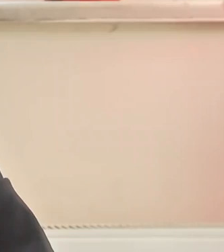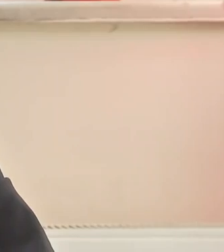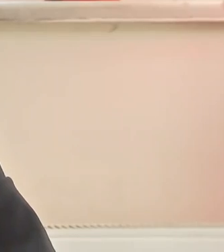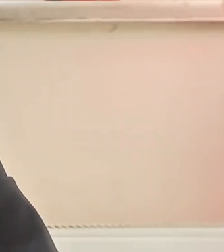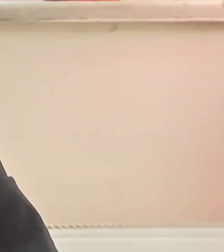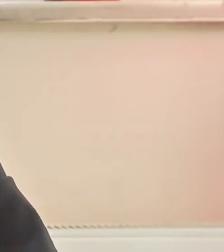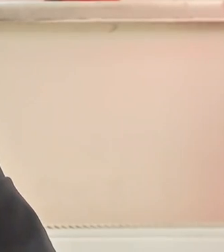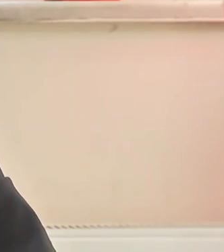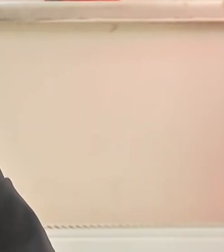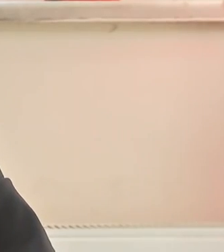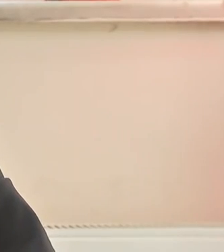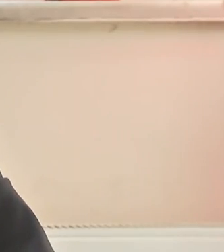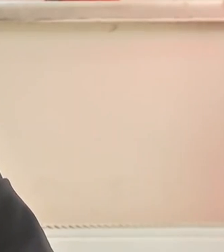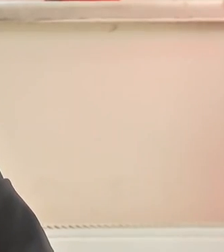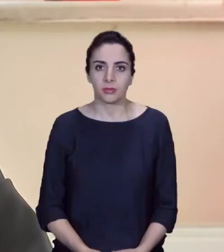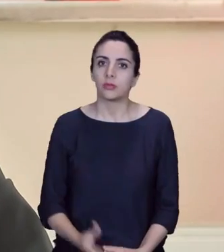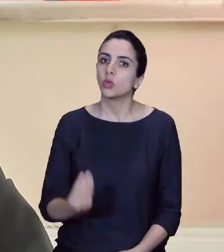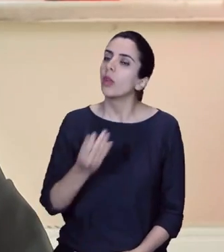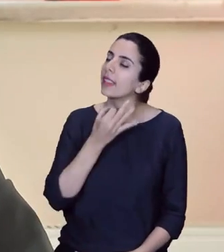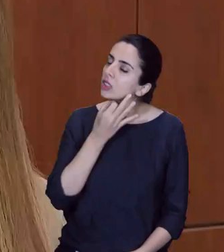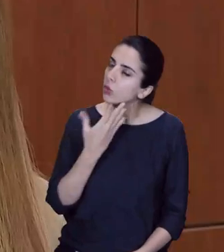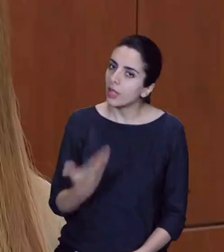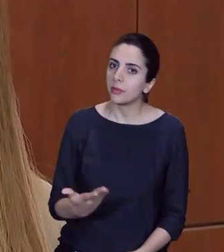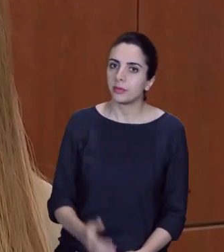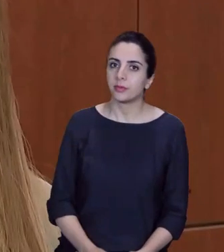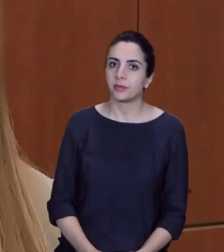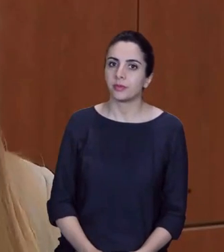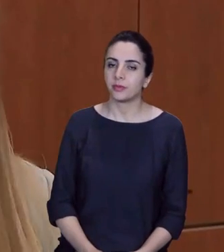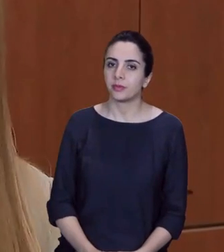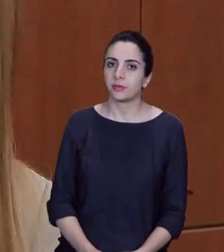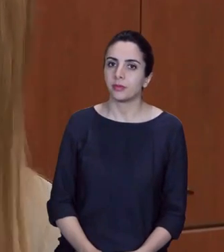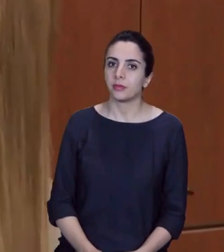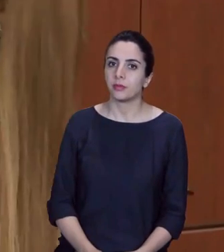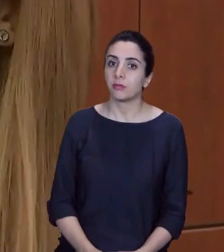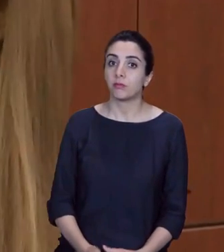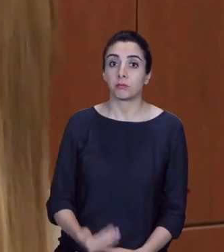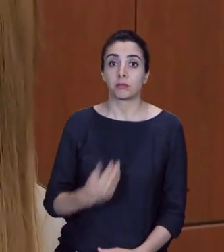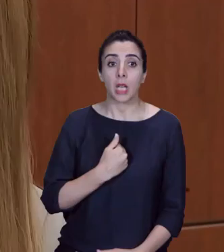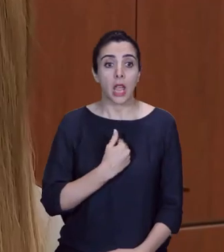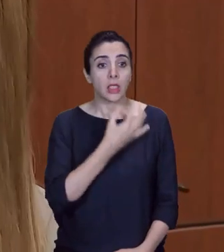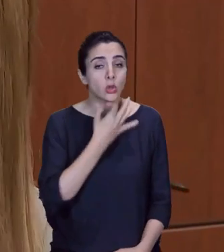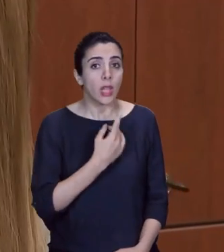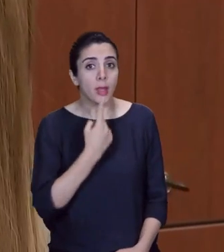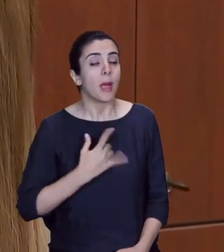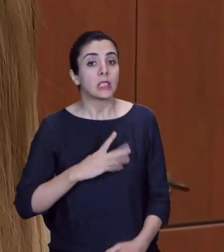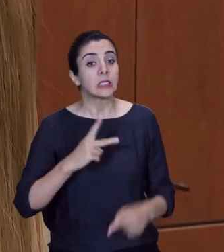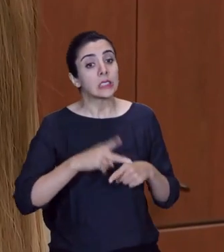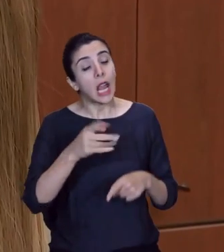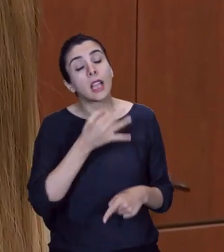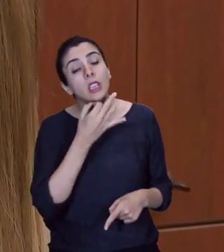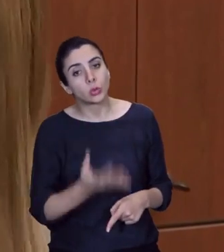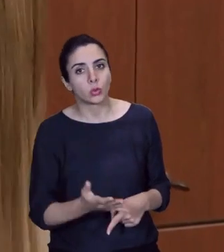Müdür çeki aldı, rakama memnun bakıyor. Çok teşekkür ederiz. Bana değil, Zehra'ya teşekkür